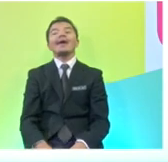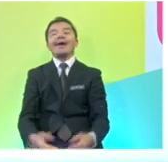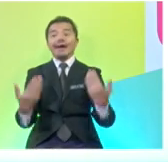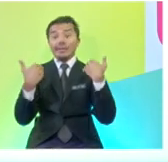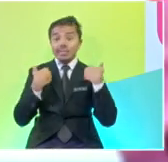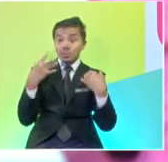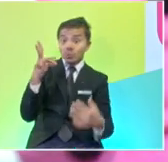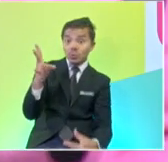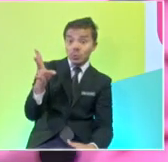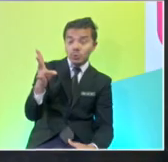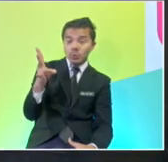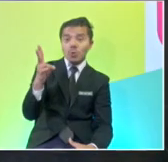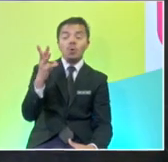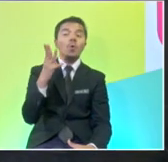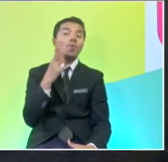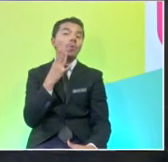7